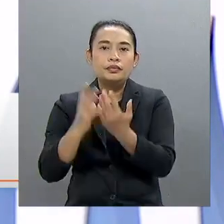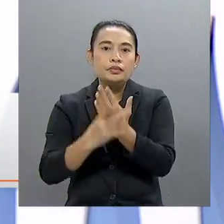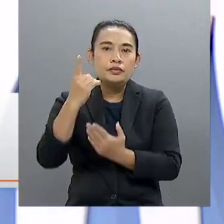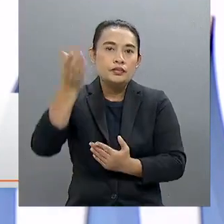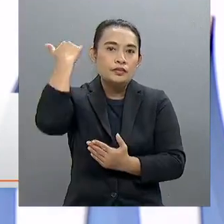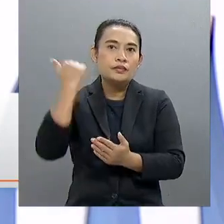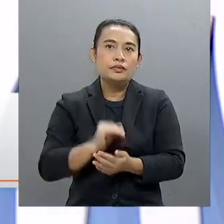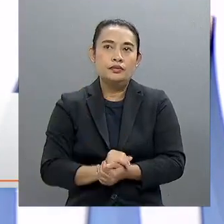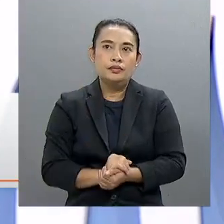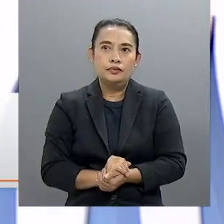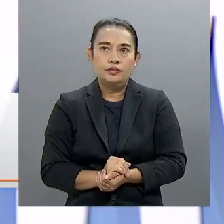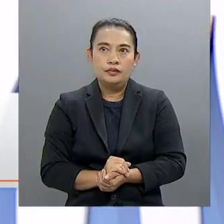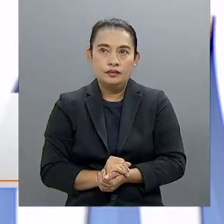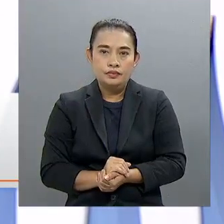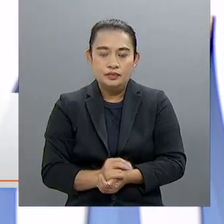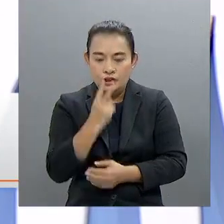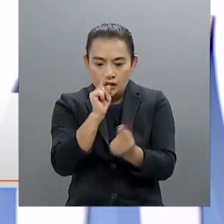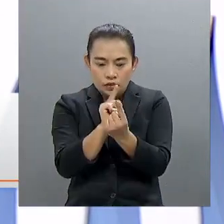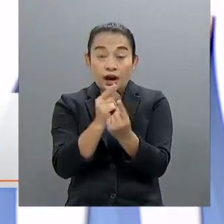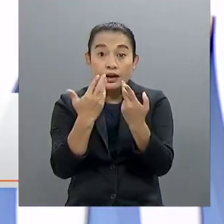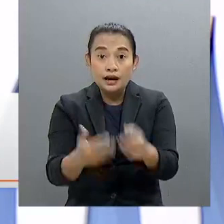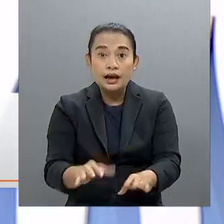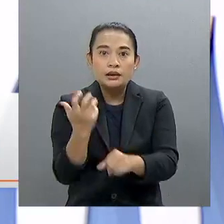กรกฎาคมนี้ค่ะในช่วงสัปดาห์ที่แล้วนะคะไปได้นำพาคุณผู้ชมไปรู้จักกับalt V